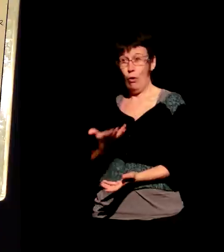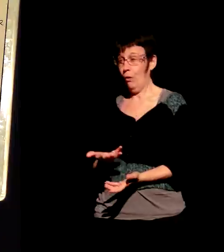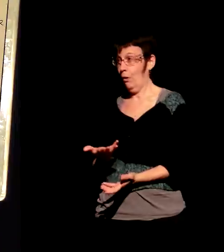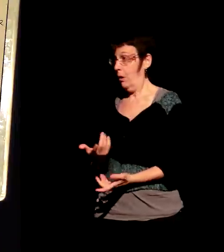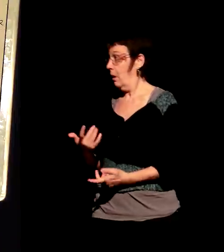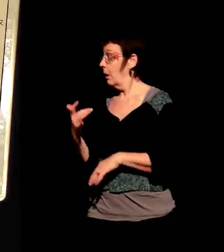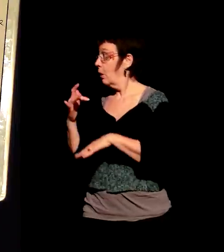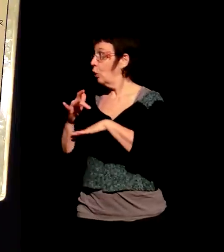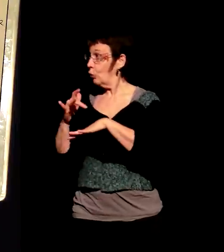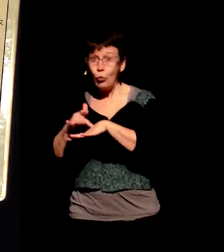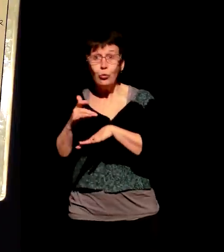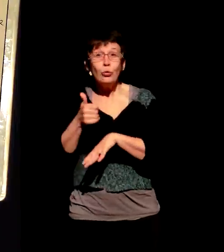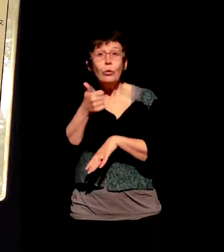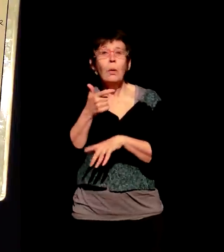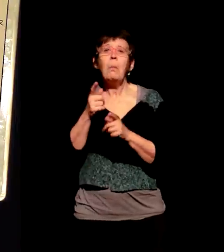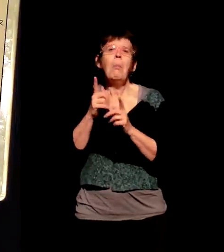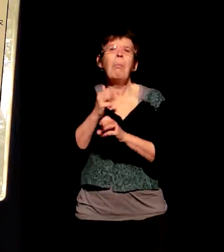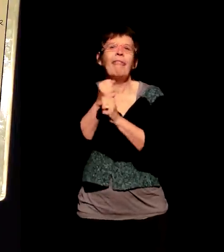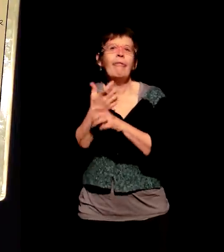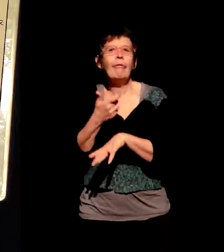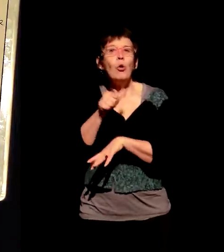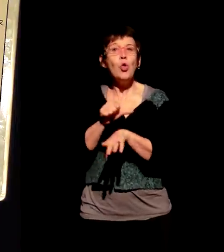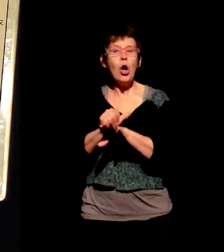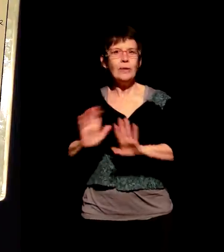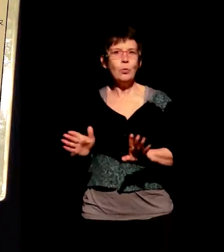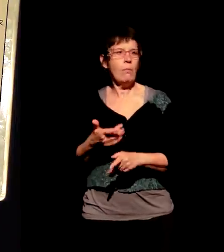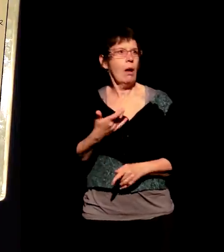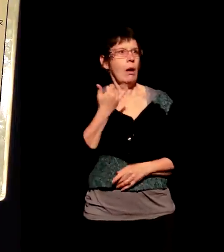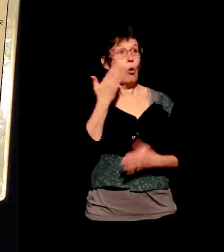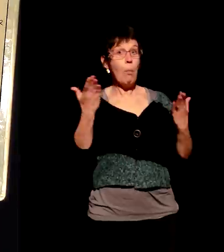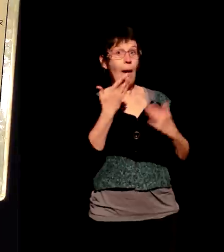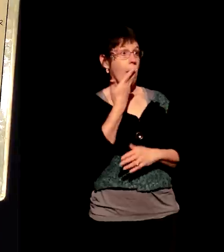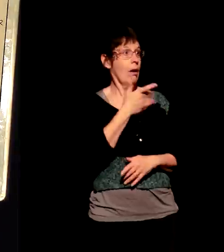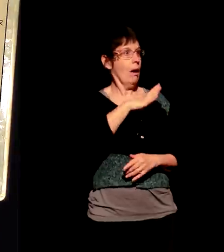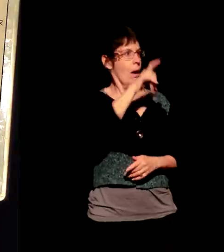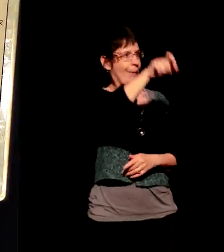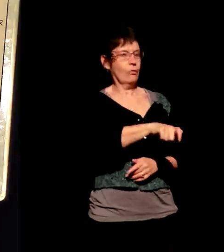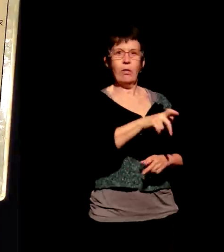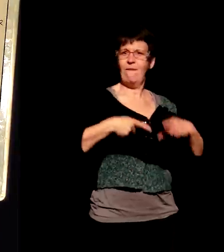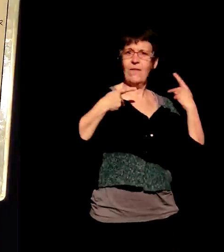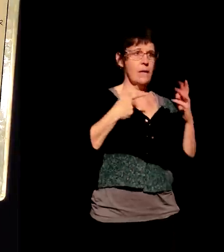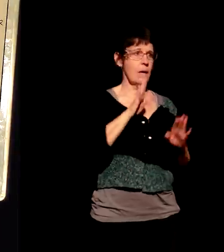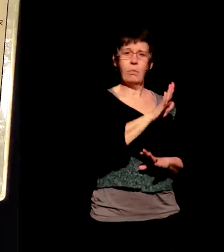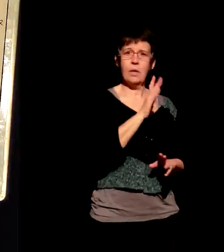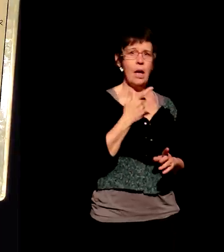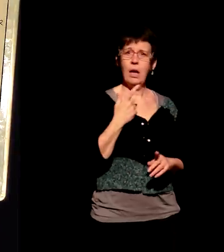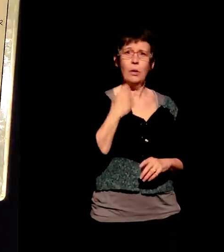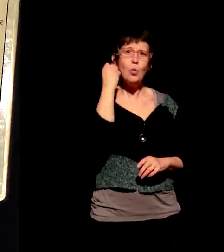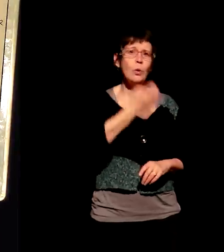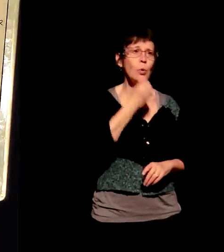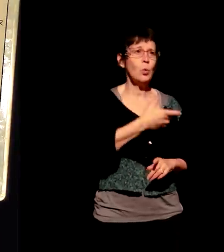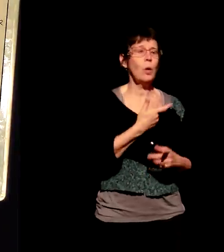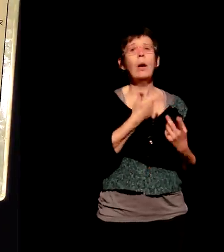Moi, ça m'est arrivé une heure dans ma vie, mais il y a des gens pour qui c'est en permanence. Il y a un ami noir qui me disait, quand je prends la parole dans un